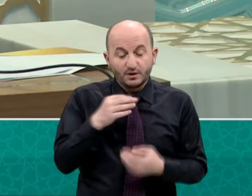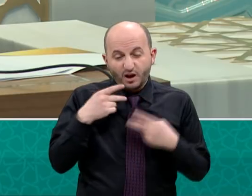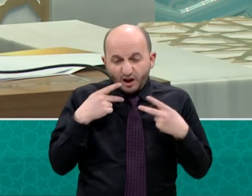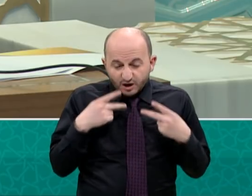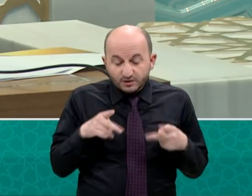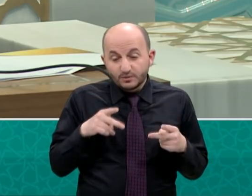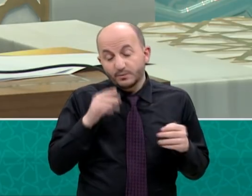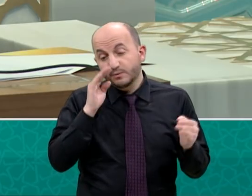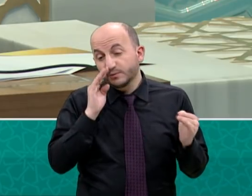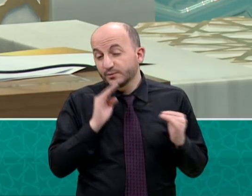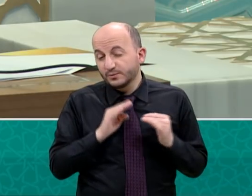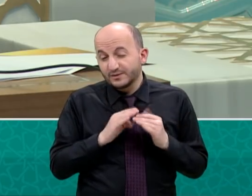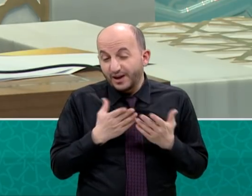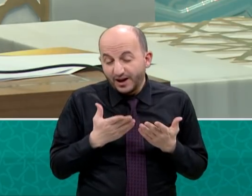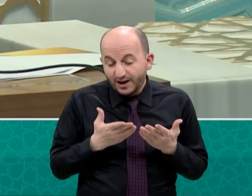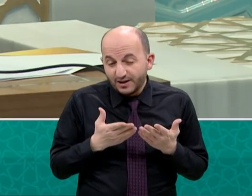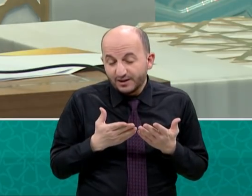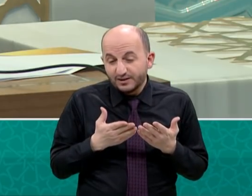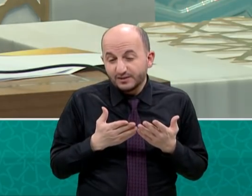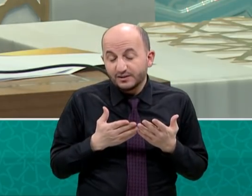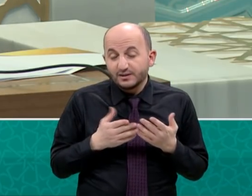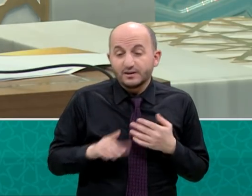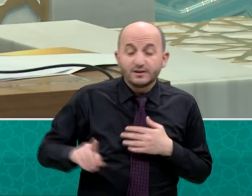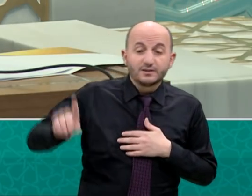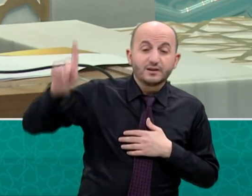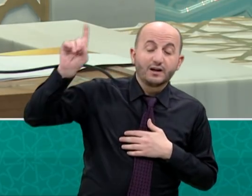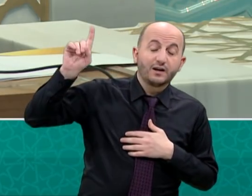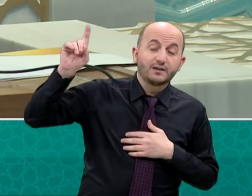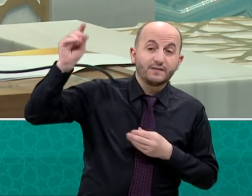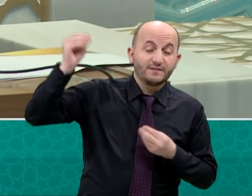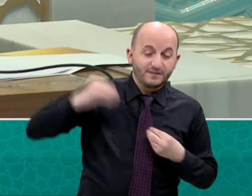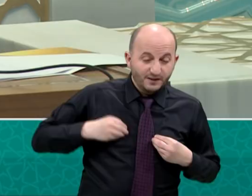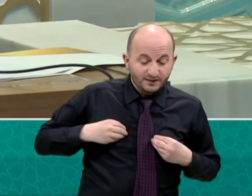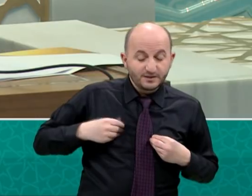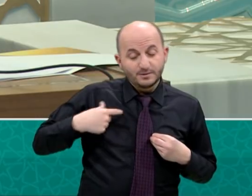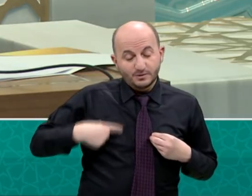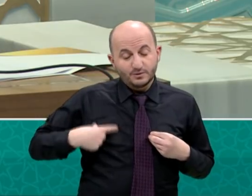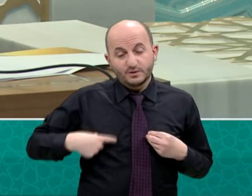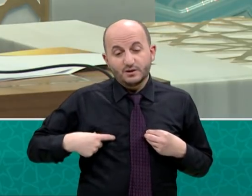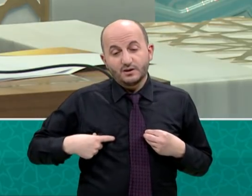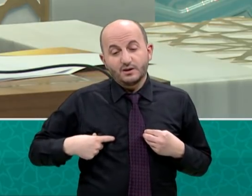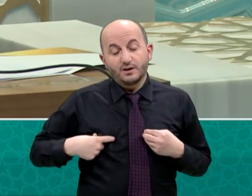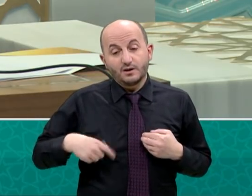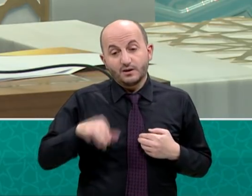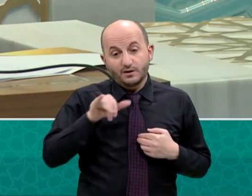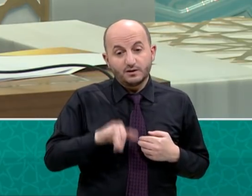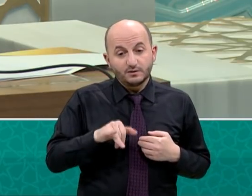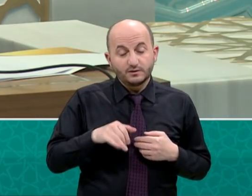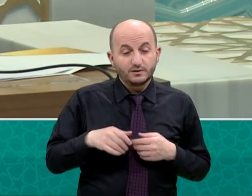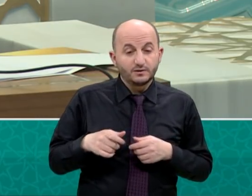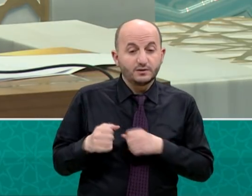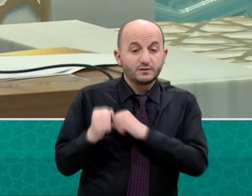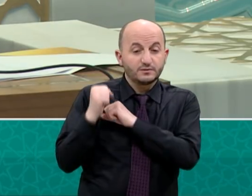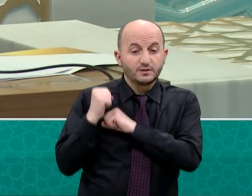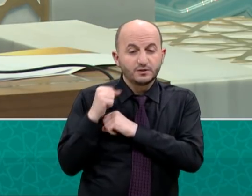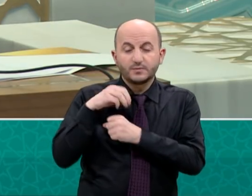bunun gereği nedir? Biz Allah-u Teala'nın vermiş olduğu bu vasfı hakkıyla taşımak için ne